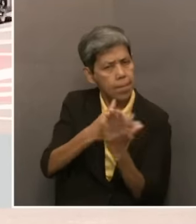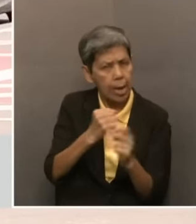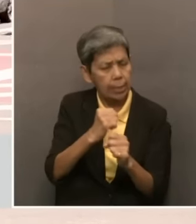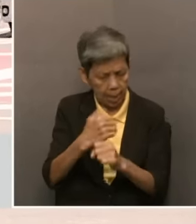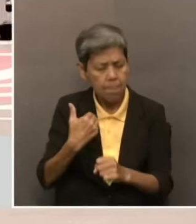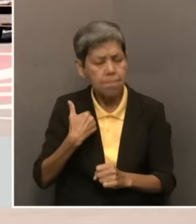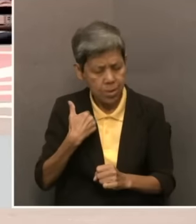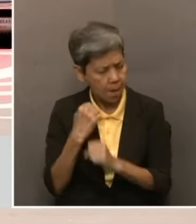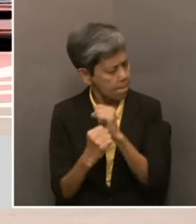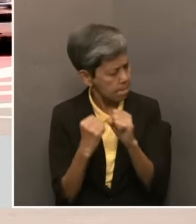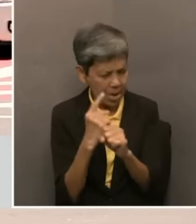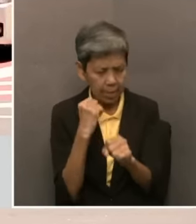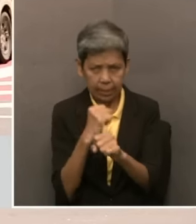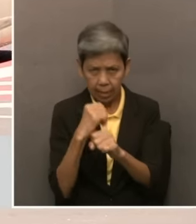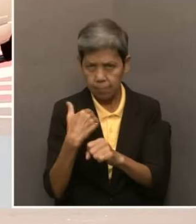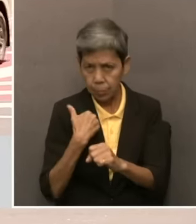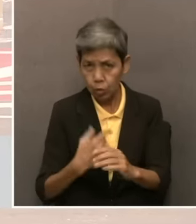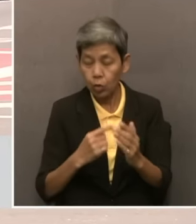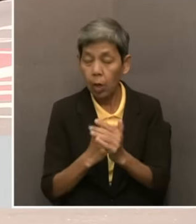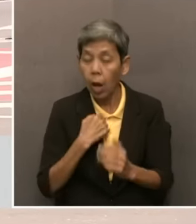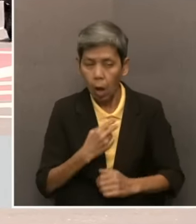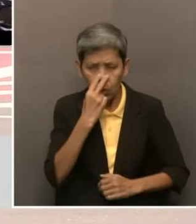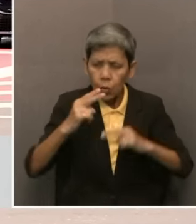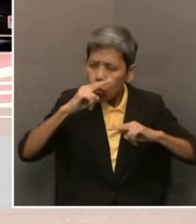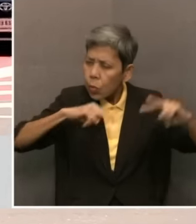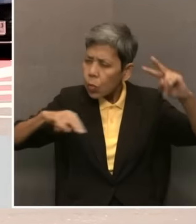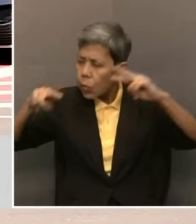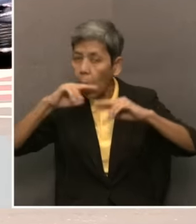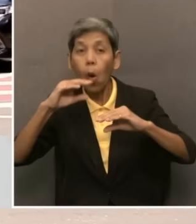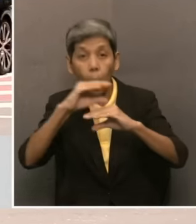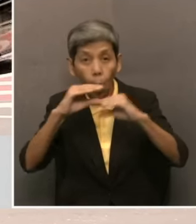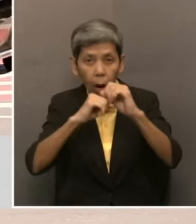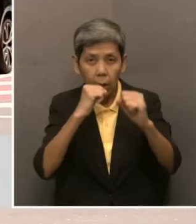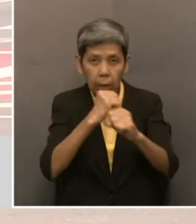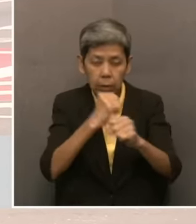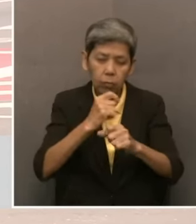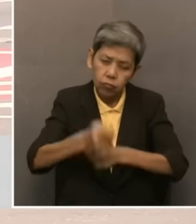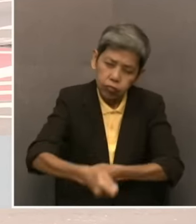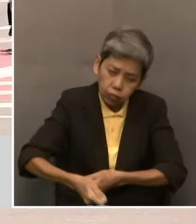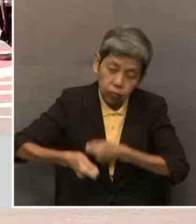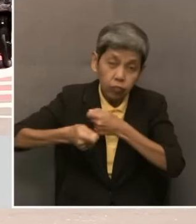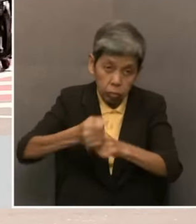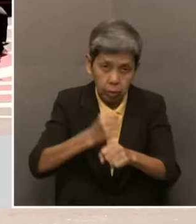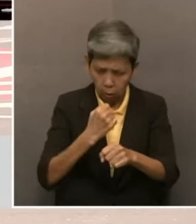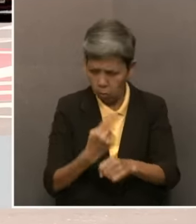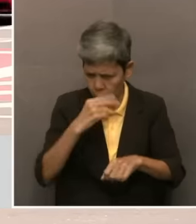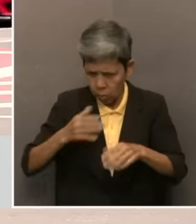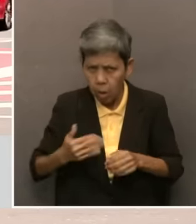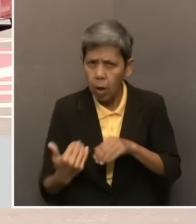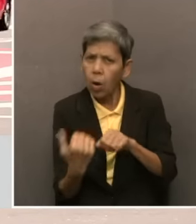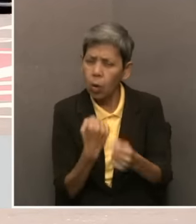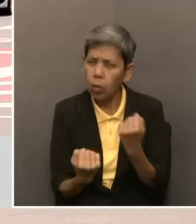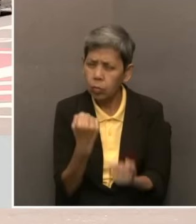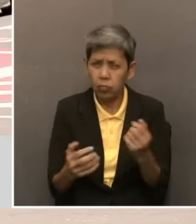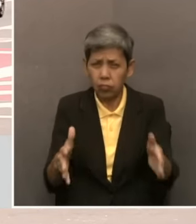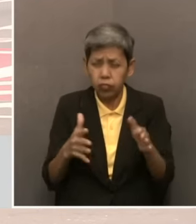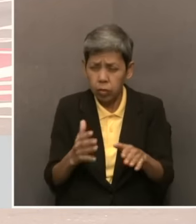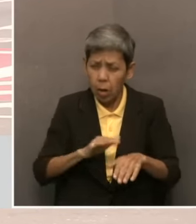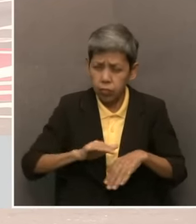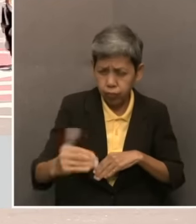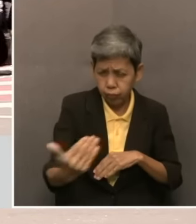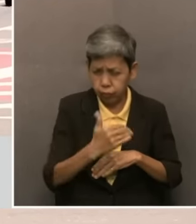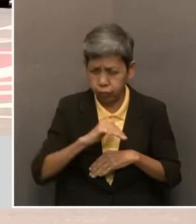เลยนะคะอย่างเช่นเข้าไปตรวจค่ะโครงการก่อสร้างต่างๆก็มีการเข้มงวดรถบรรทุกที่เข้าออ